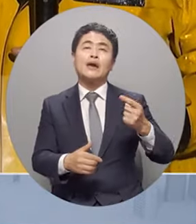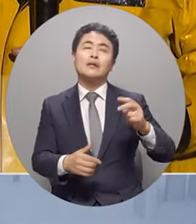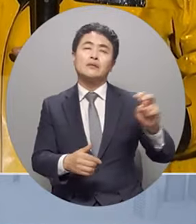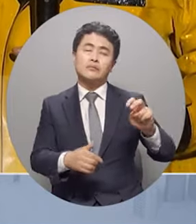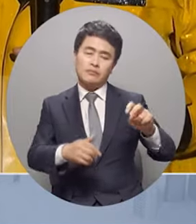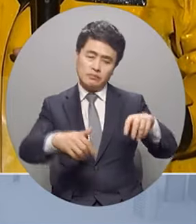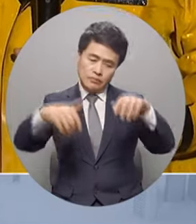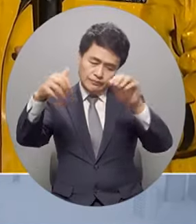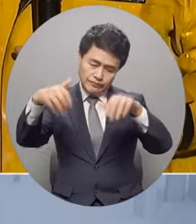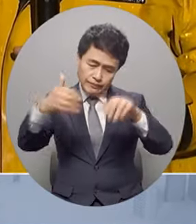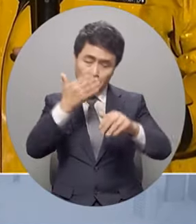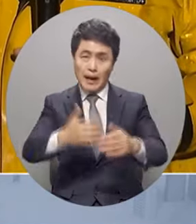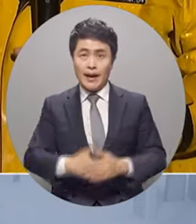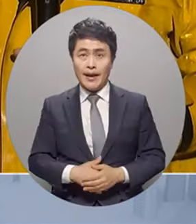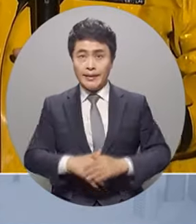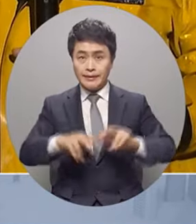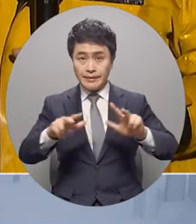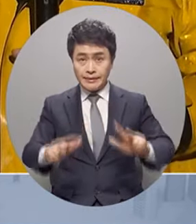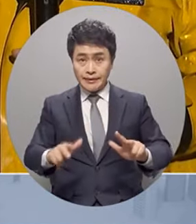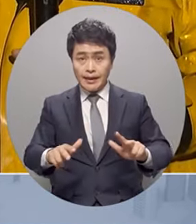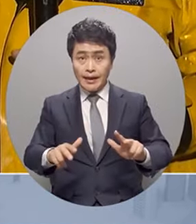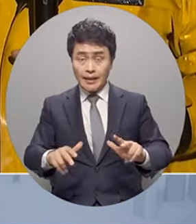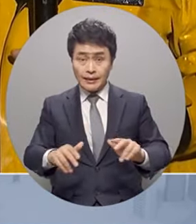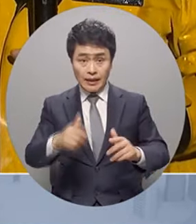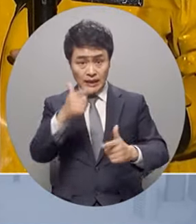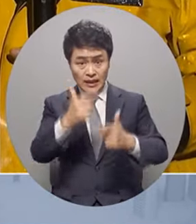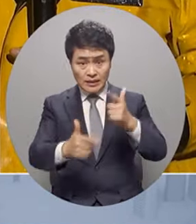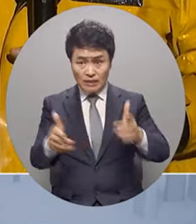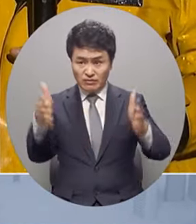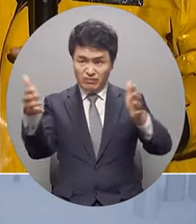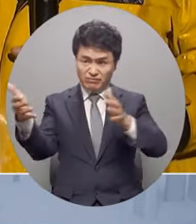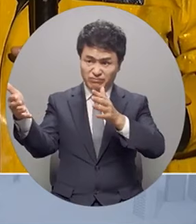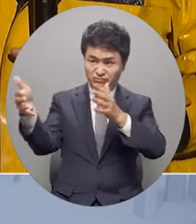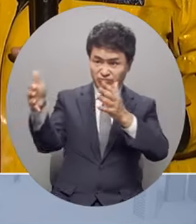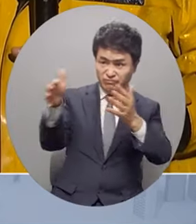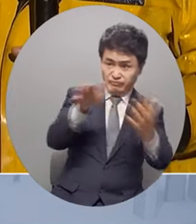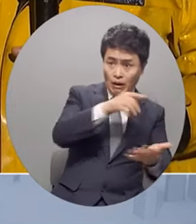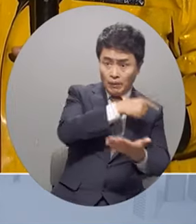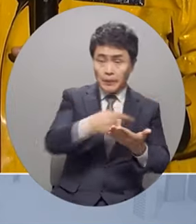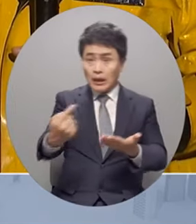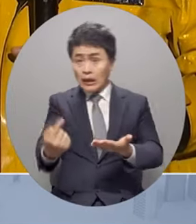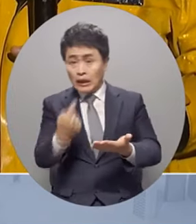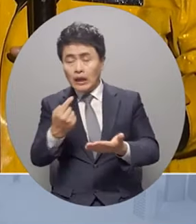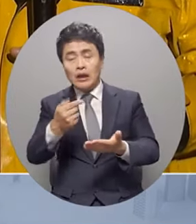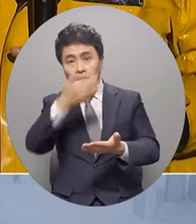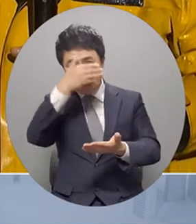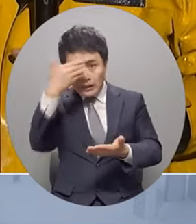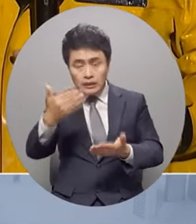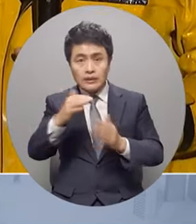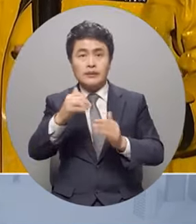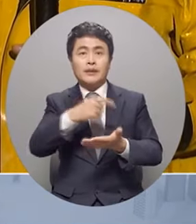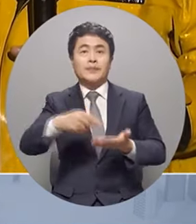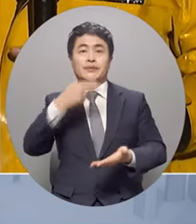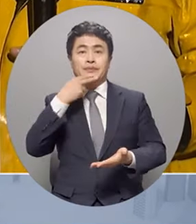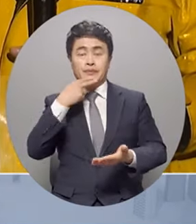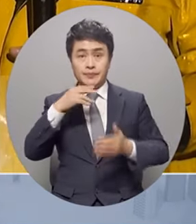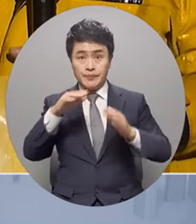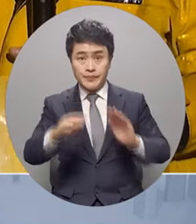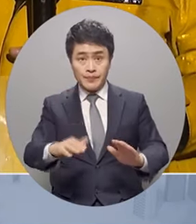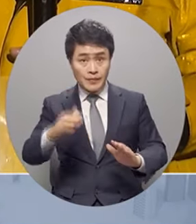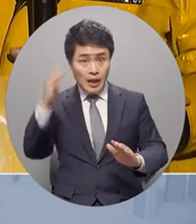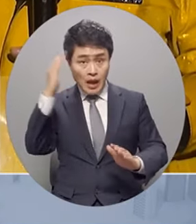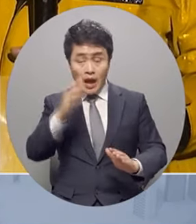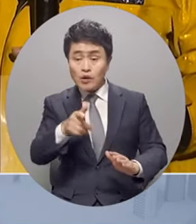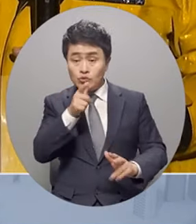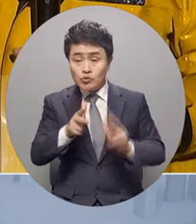것으로 예상됩니다. 지금까지 나무가 쓰러지는 등의 피해가 접수됐는데 다행히 인명피해는 없었습니다.